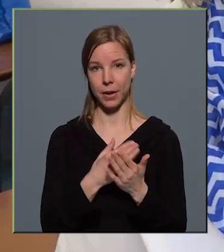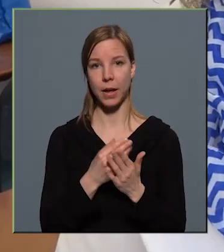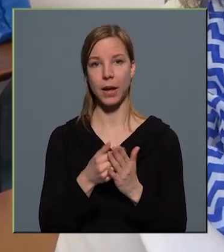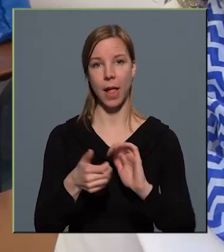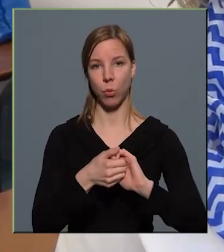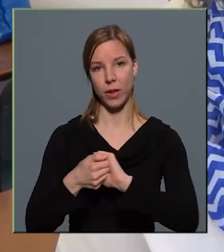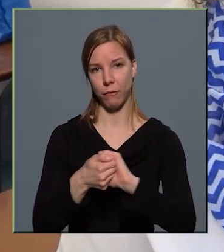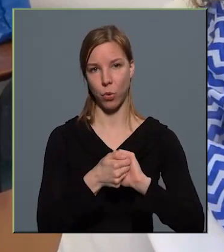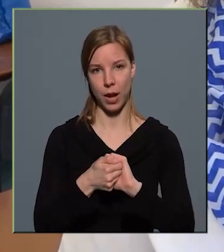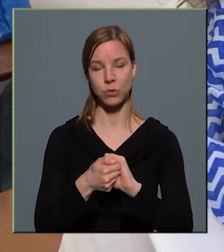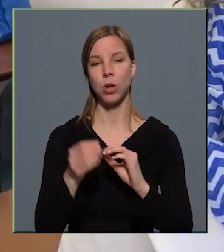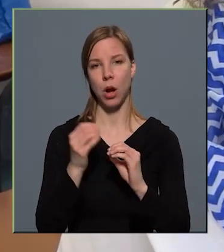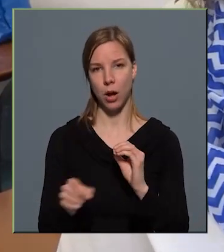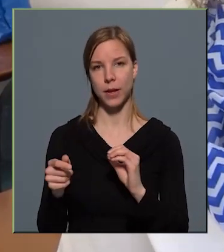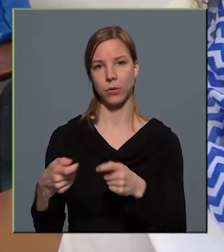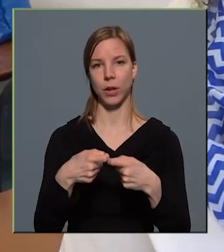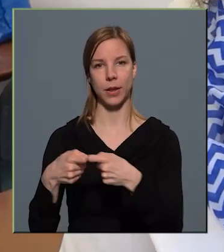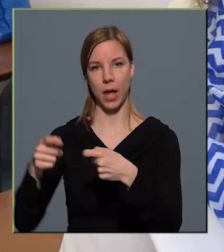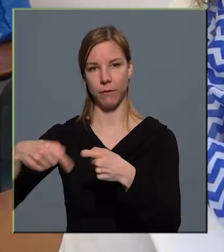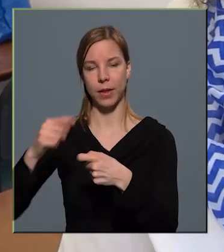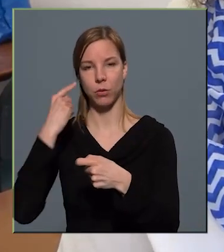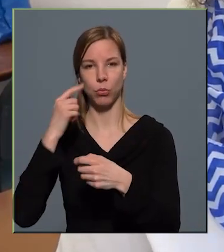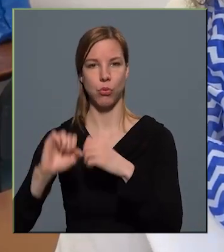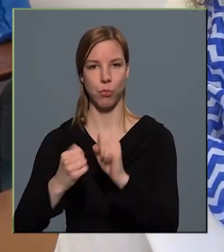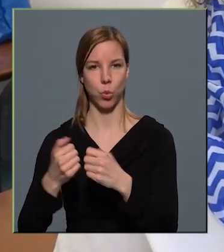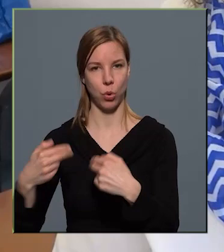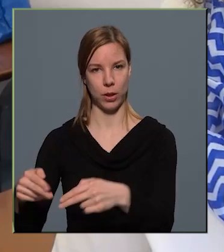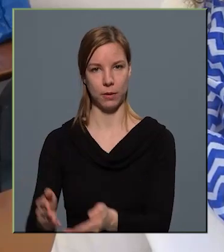fognunk azért, hogy ezek a szervezetek működőképesek legyenek.